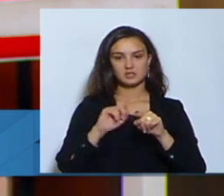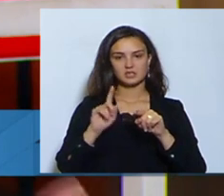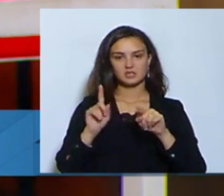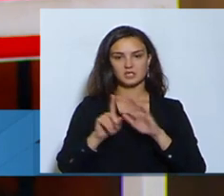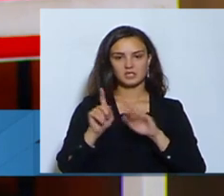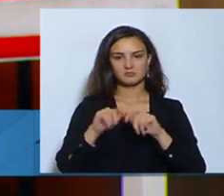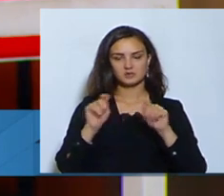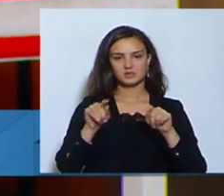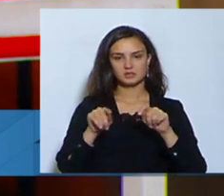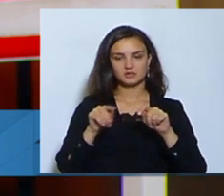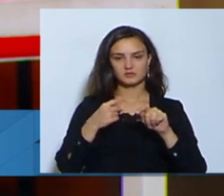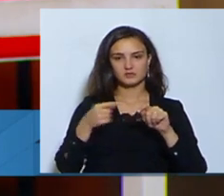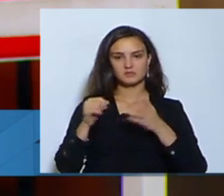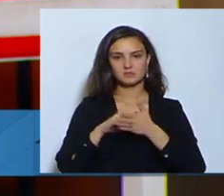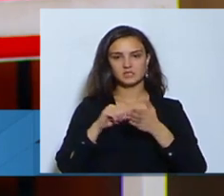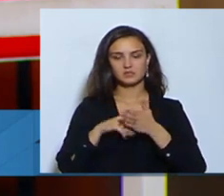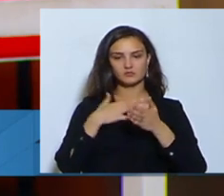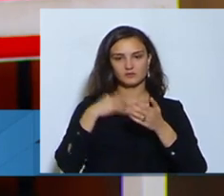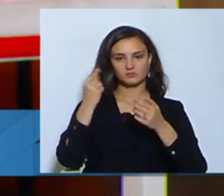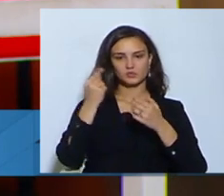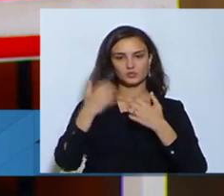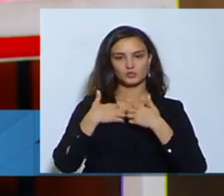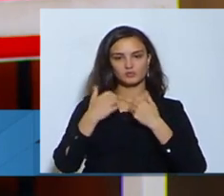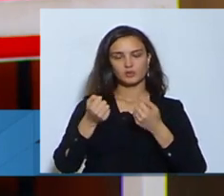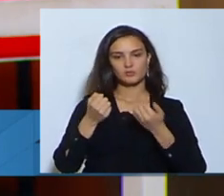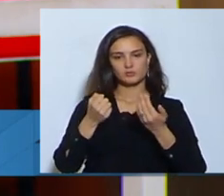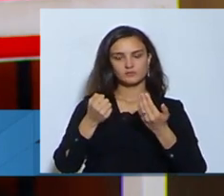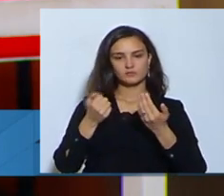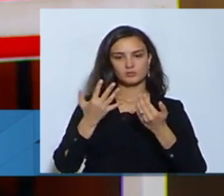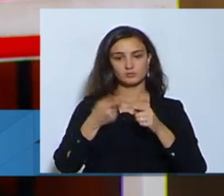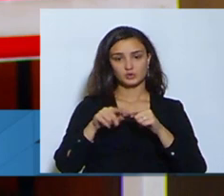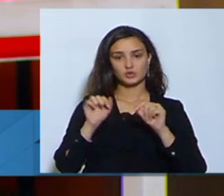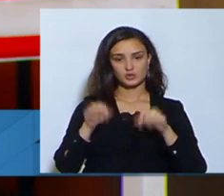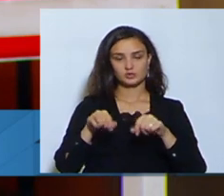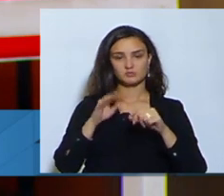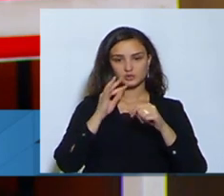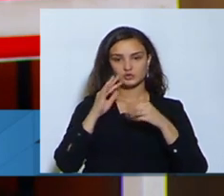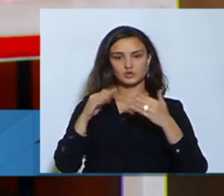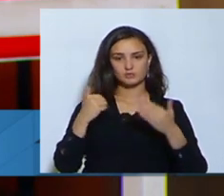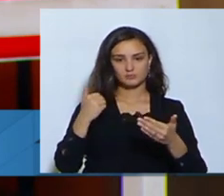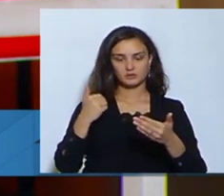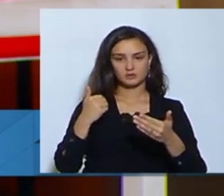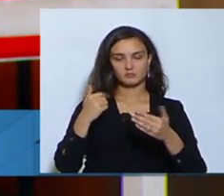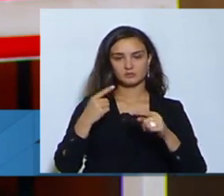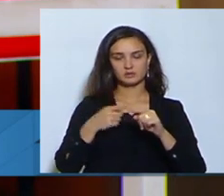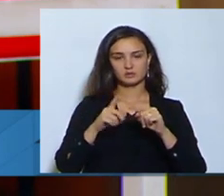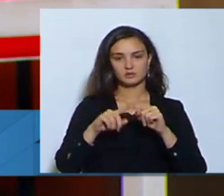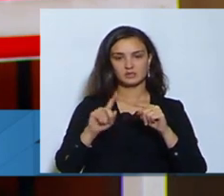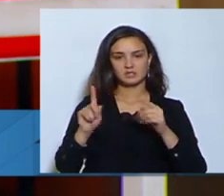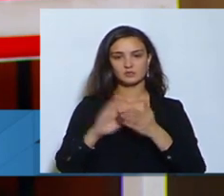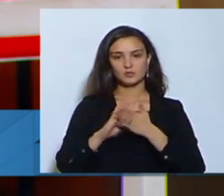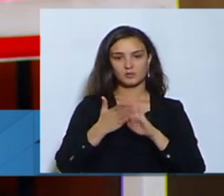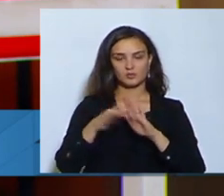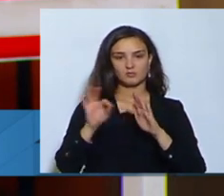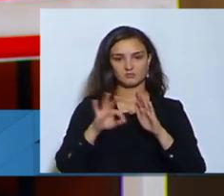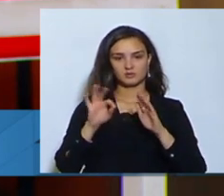ქმნის წინაპირობებს ჩვენი ფსიქიკური ჯანმრთელობის ჭრილში, რომელმაც შეიძლება შემდეგ გაუთვალისწინებელ